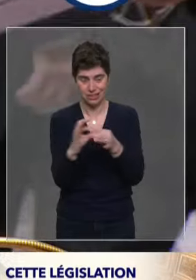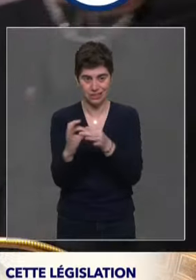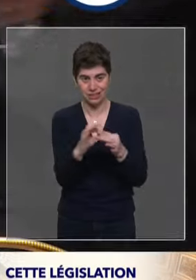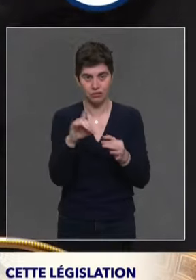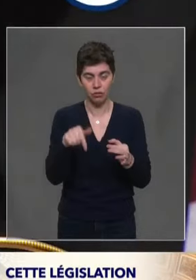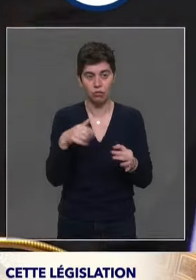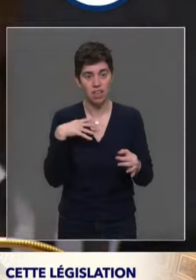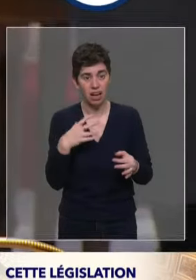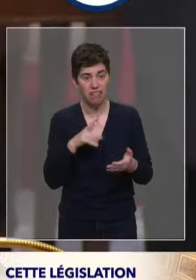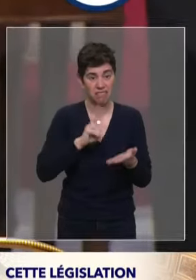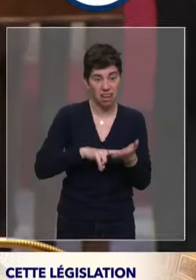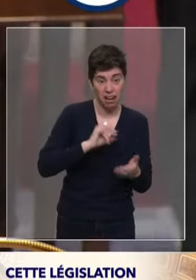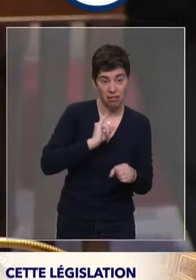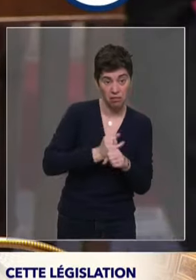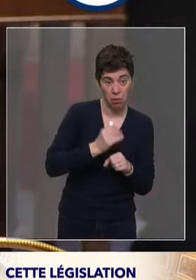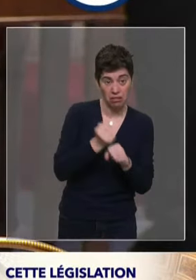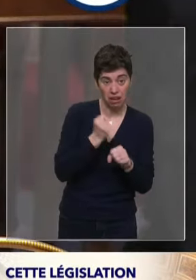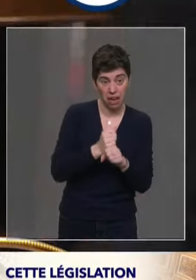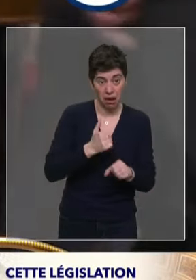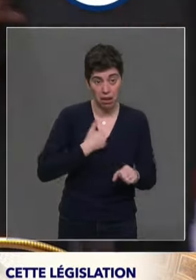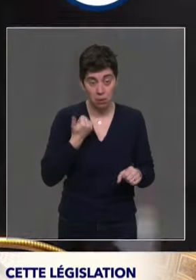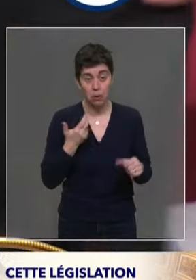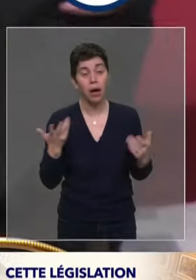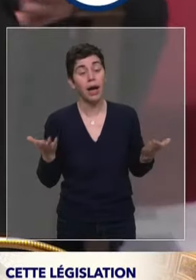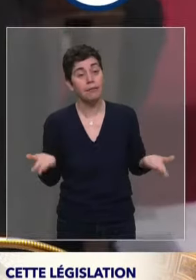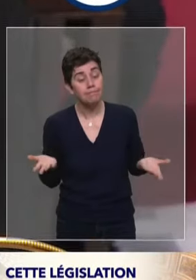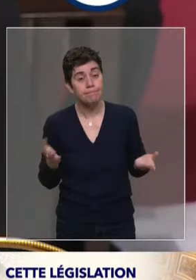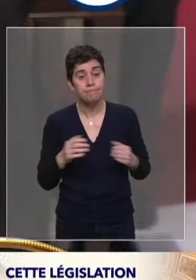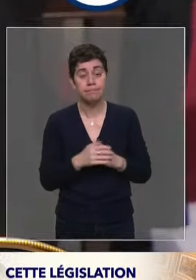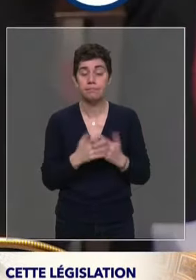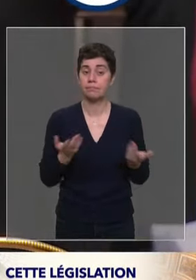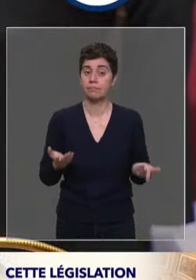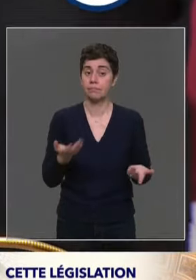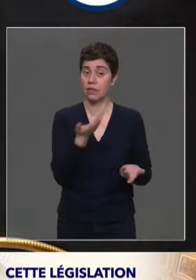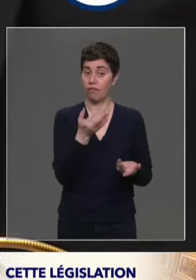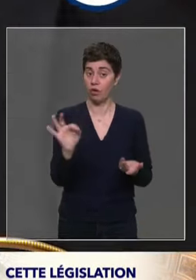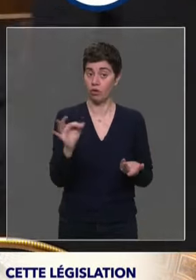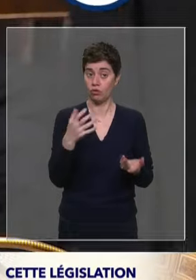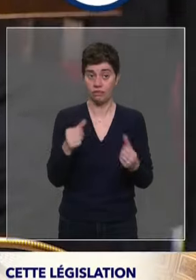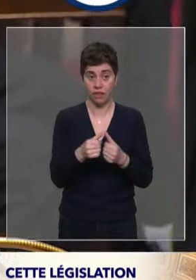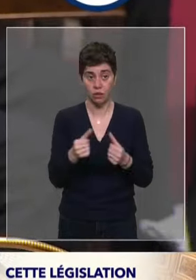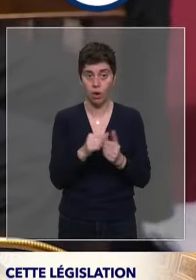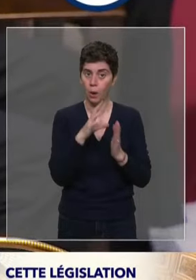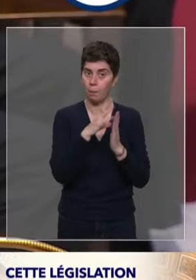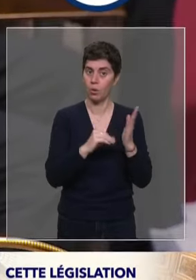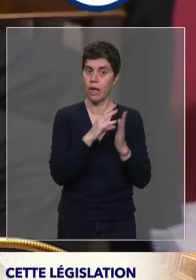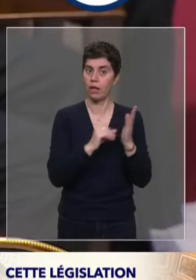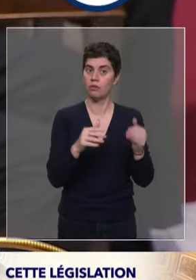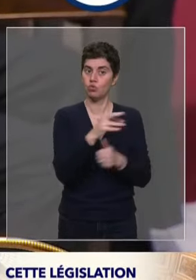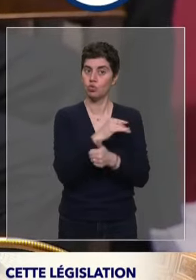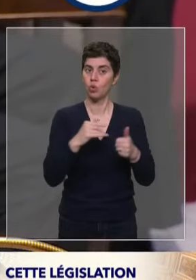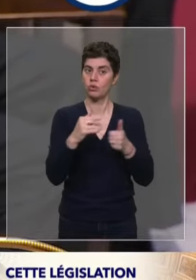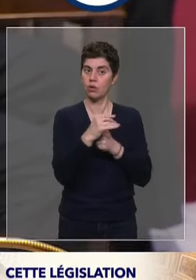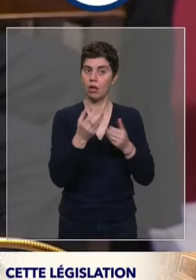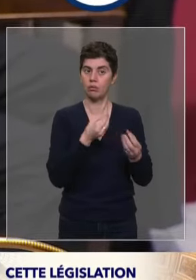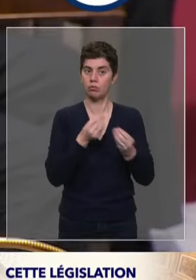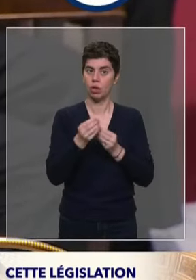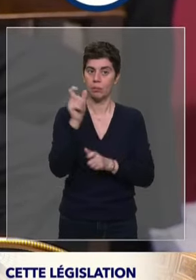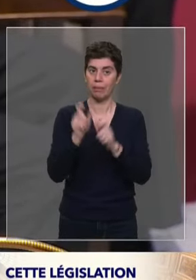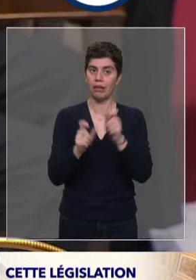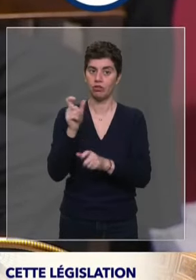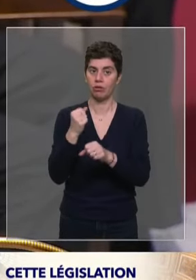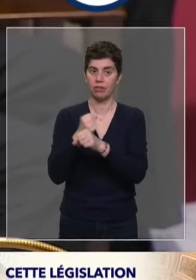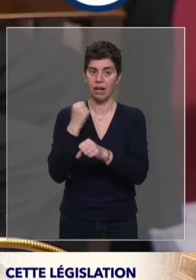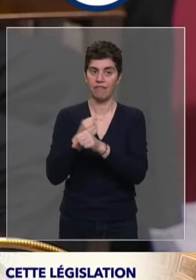d'autant plus importante que nous avons construit en France, avec succès, un modèle social particulièrement protecteur pour